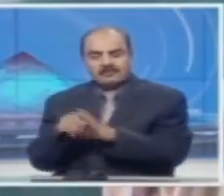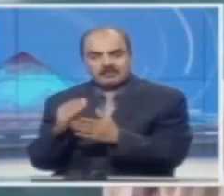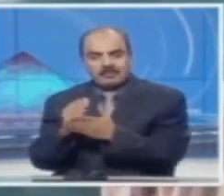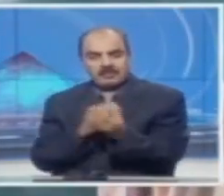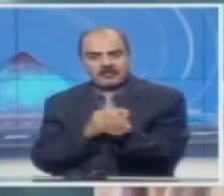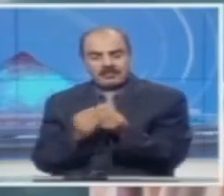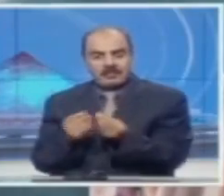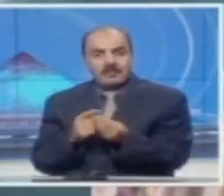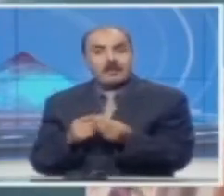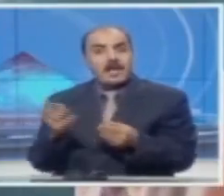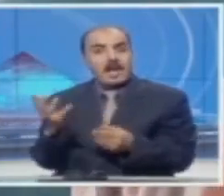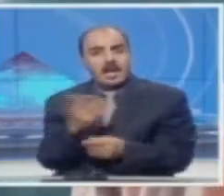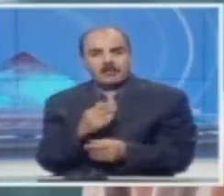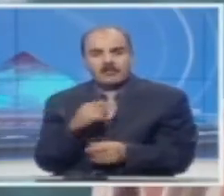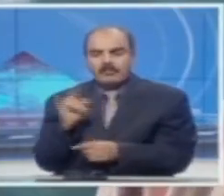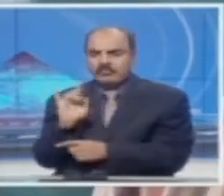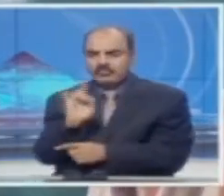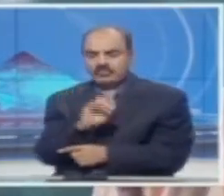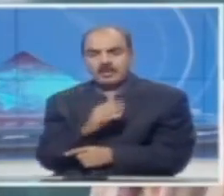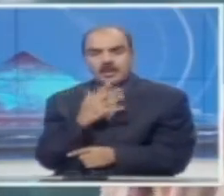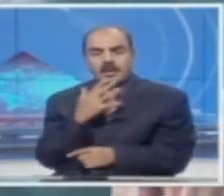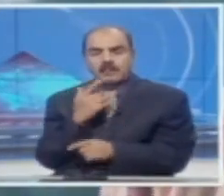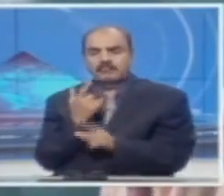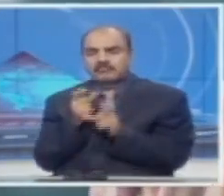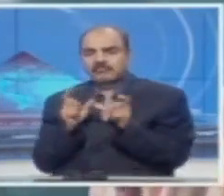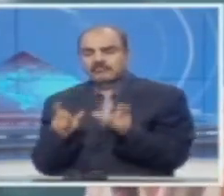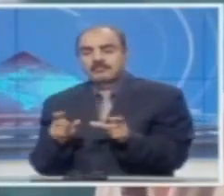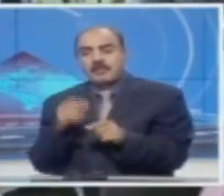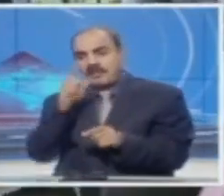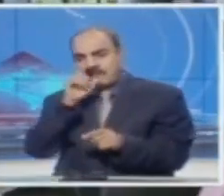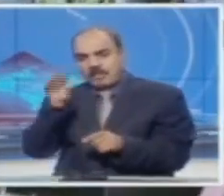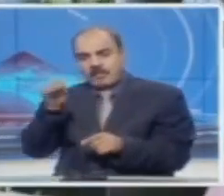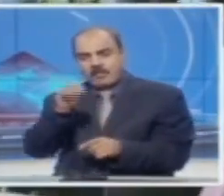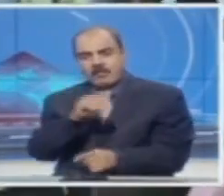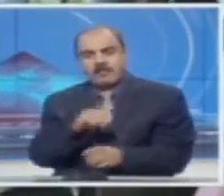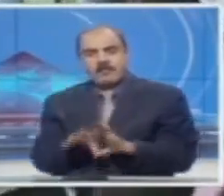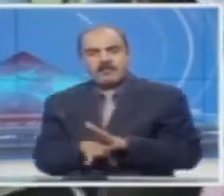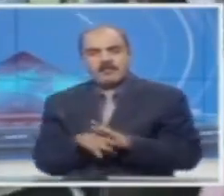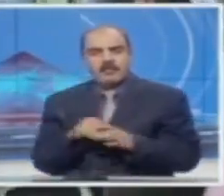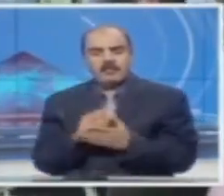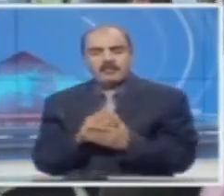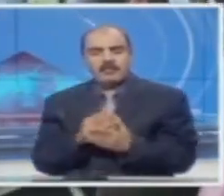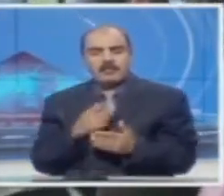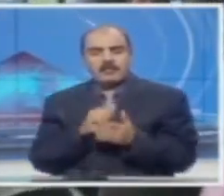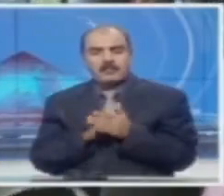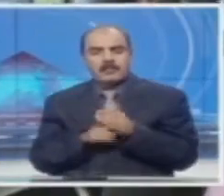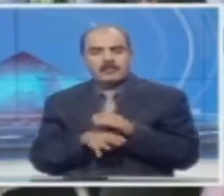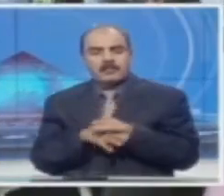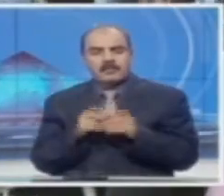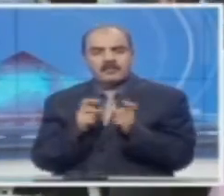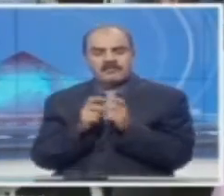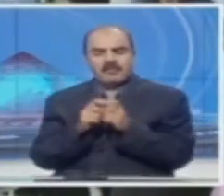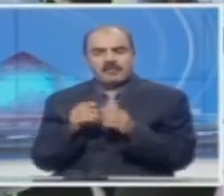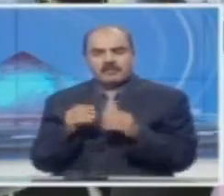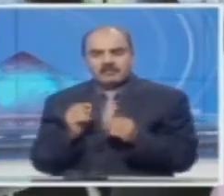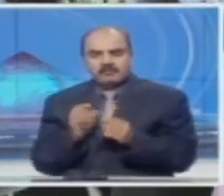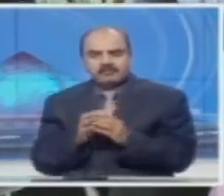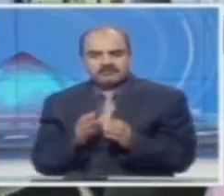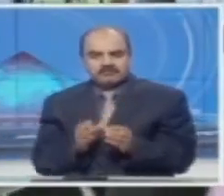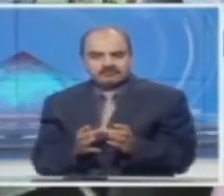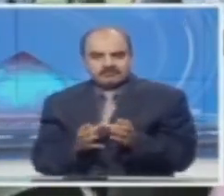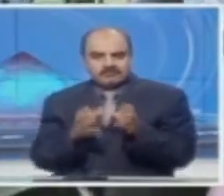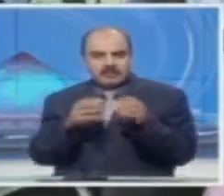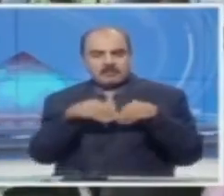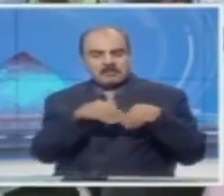فيهم، عندنا مشرفة وخمس ميسرات موجودين في كل قرية. المشروع ده واجن، انتوا في البيت تعملوا ده واجن وبيعها كده، ده مشروع